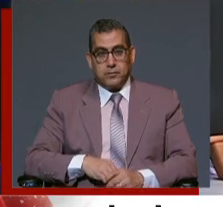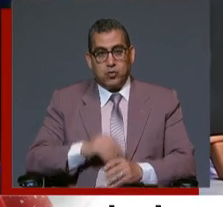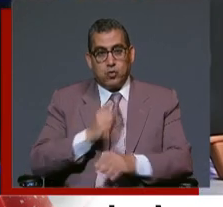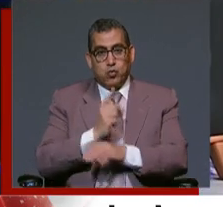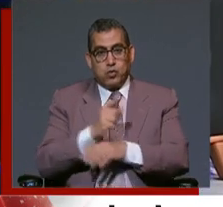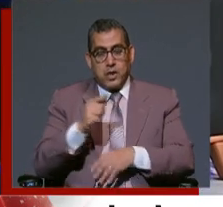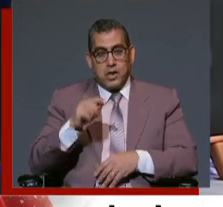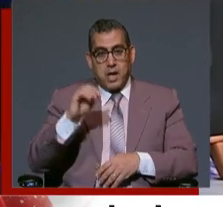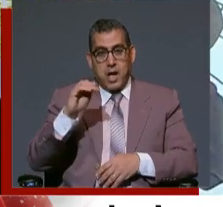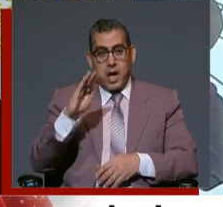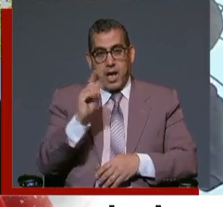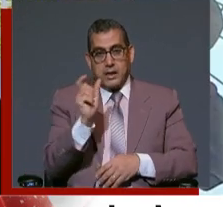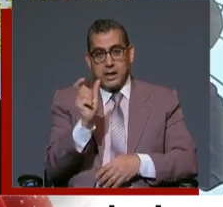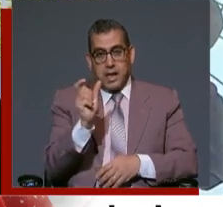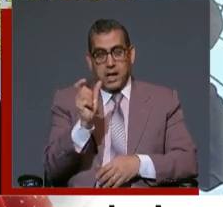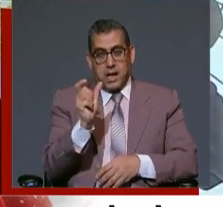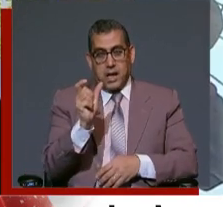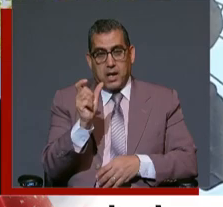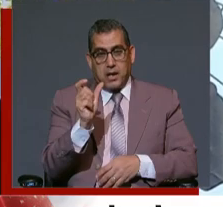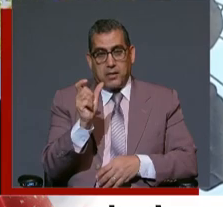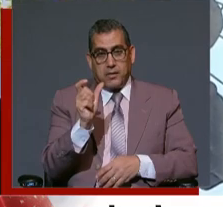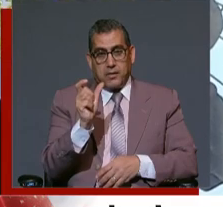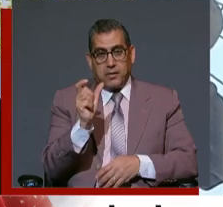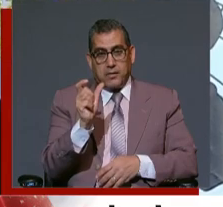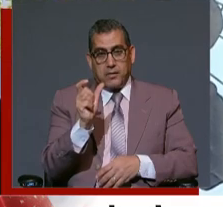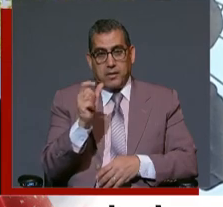السيد حسن عبد الله